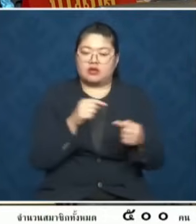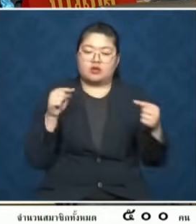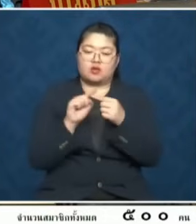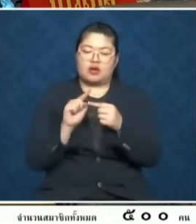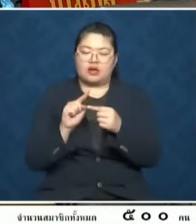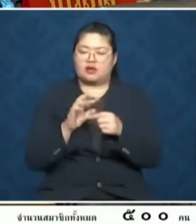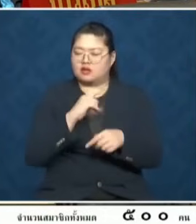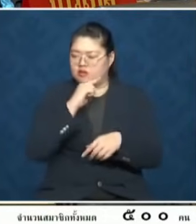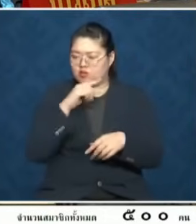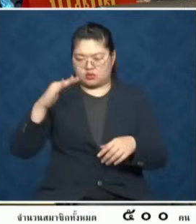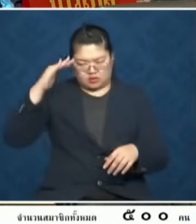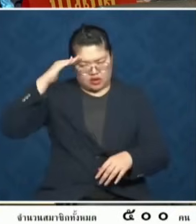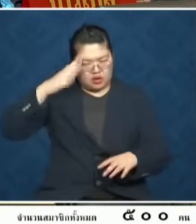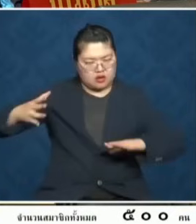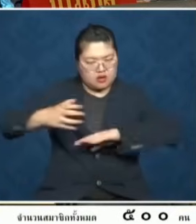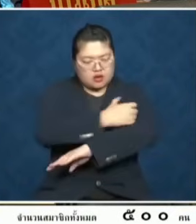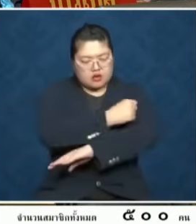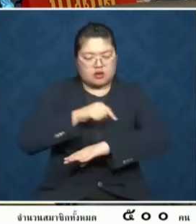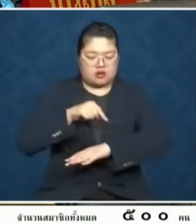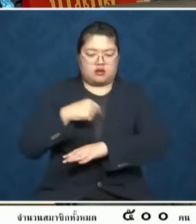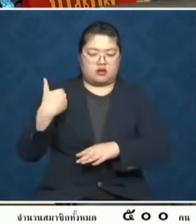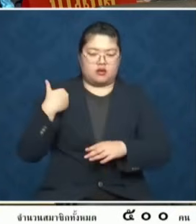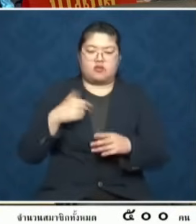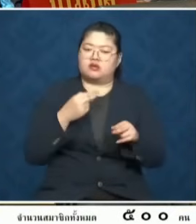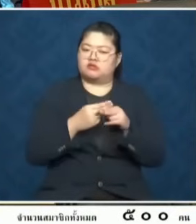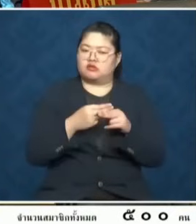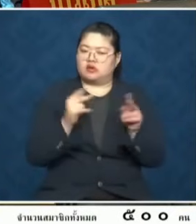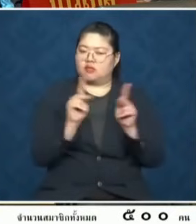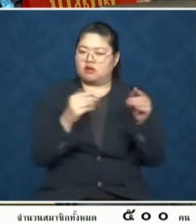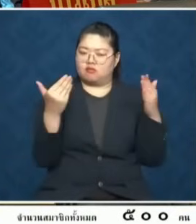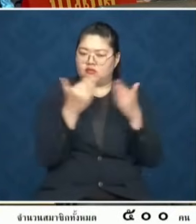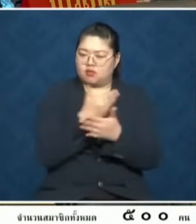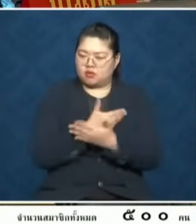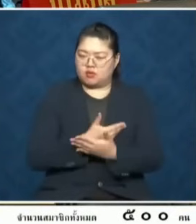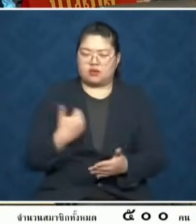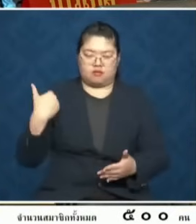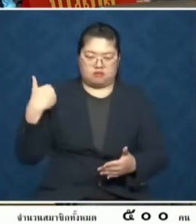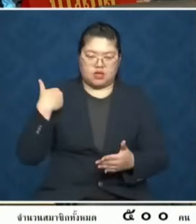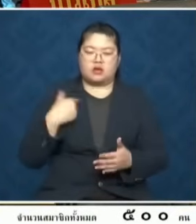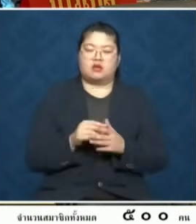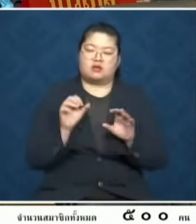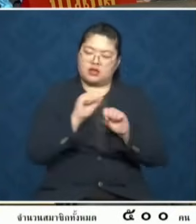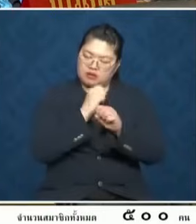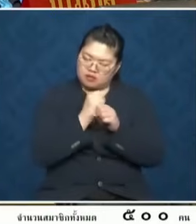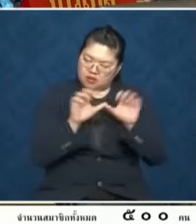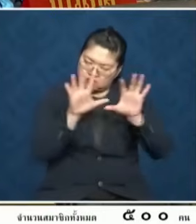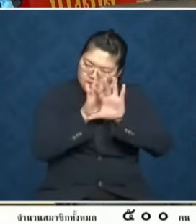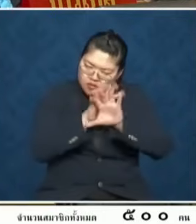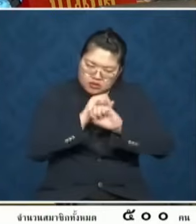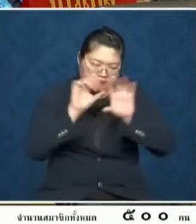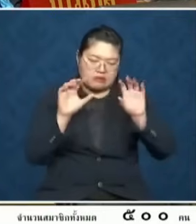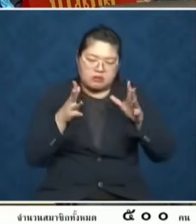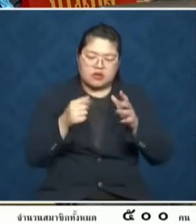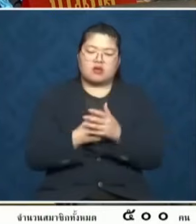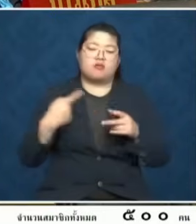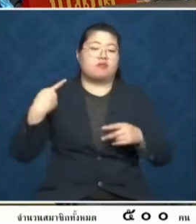ครั้งคำถามสำคัญค่ะจะมีความโปร่งใสแค่ไหนในการบริหารใช้อำนาจที่ทับซ้อนก่อให้เกิดการ